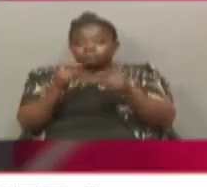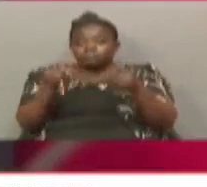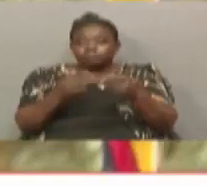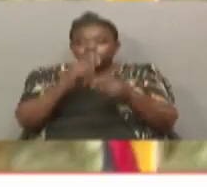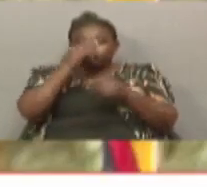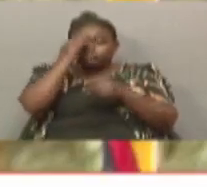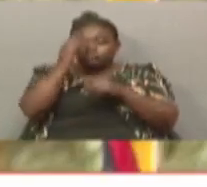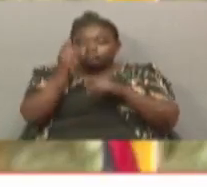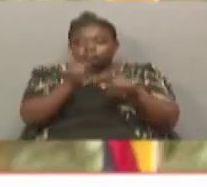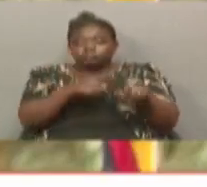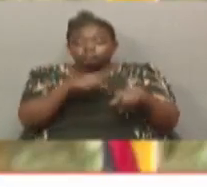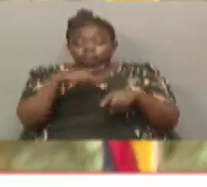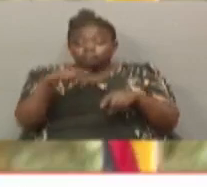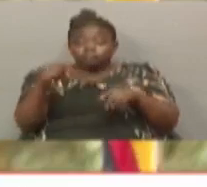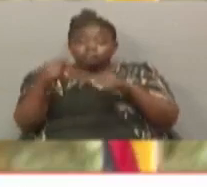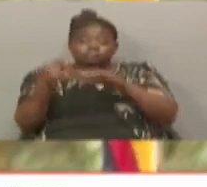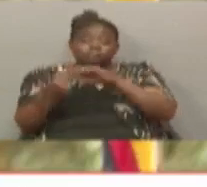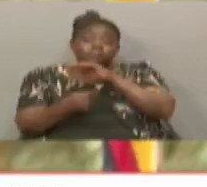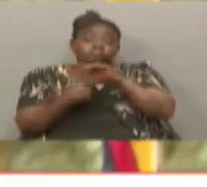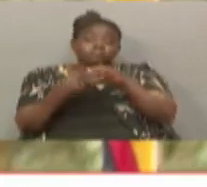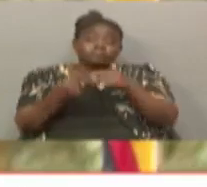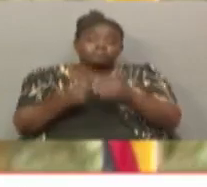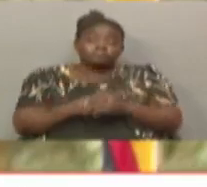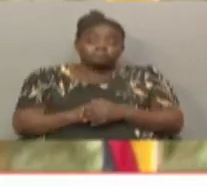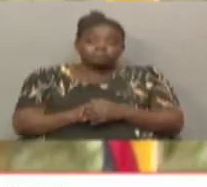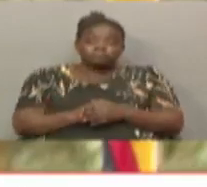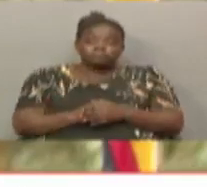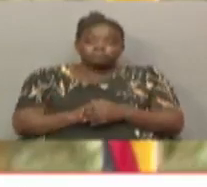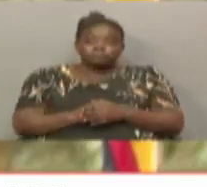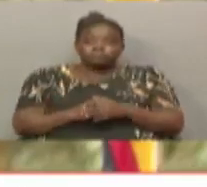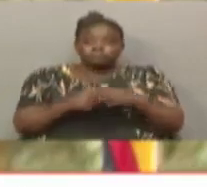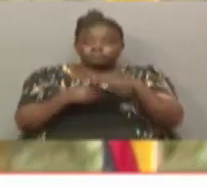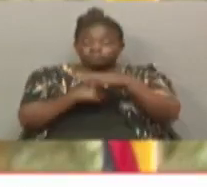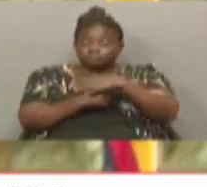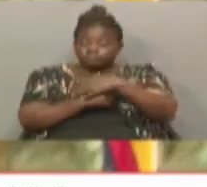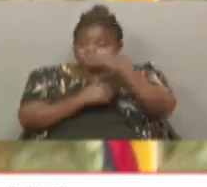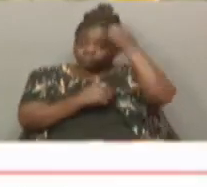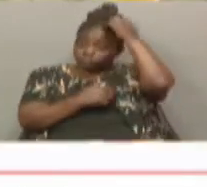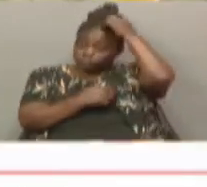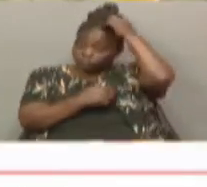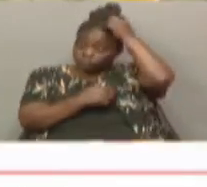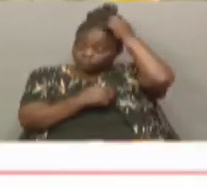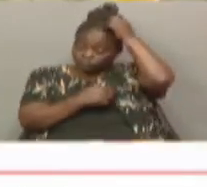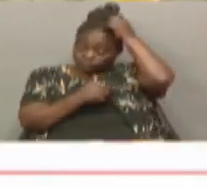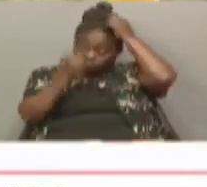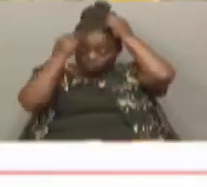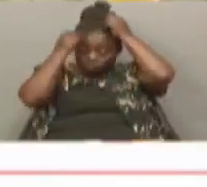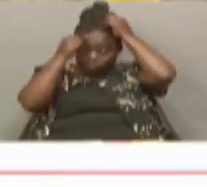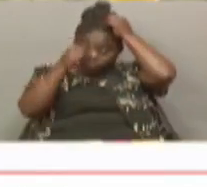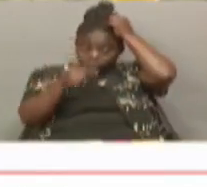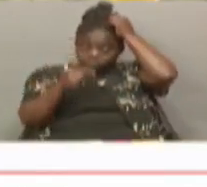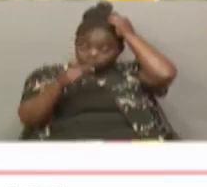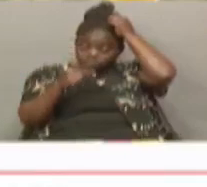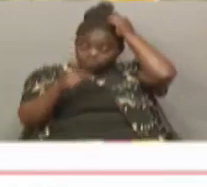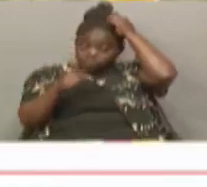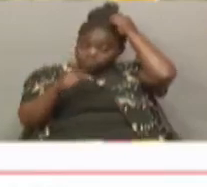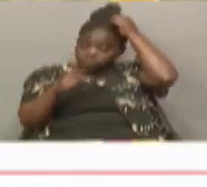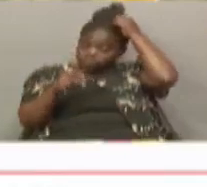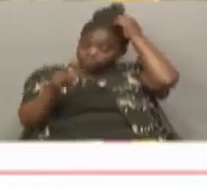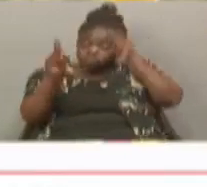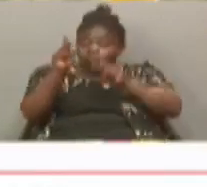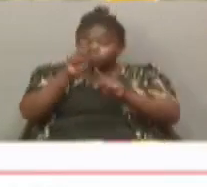y'ensi. Ennono y'ekinyusi ky'embeera y'abantu naye it must be audited.